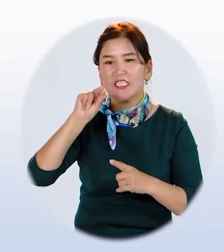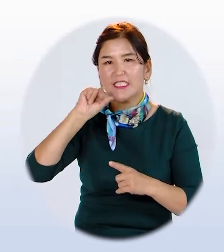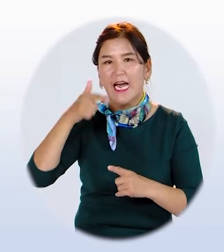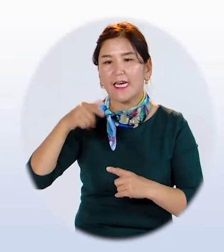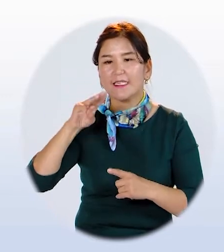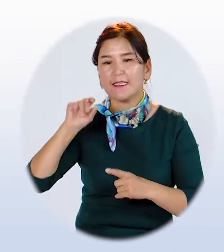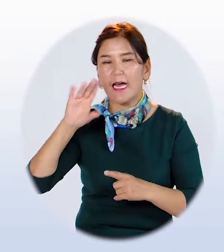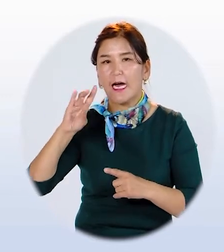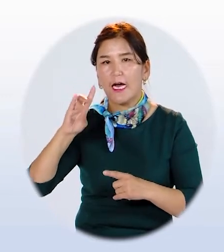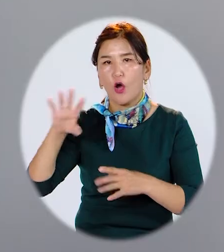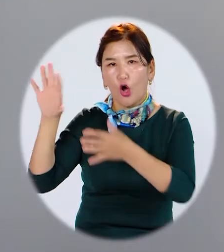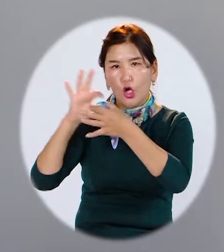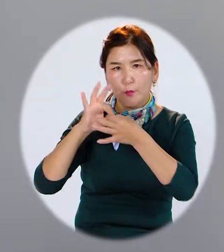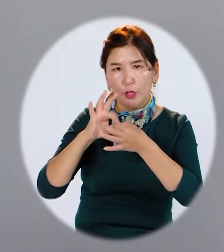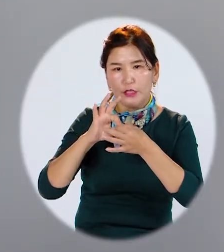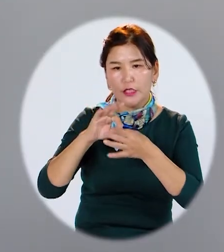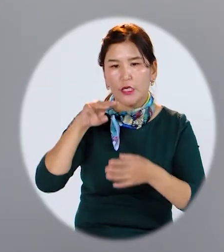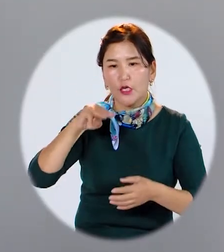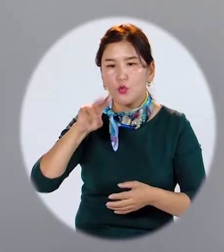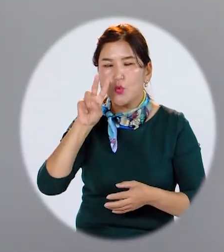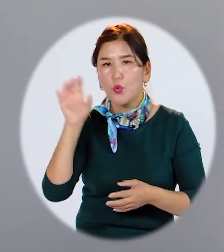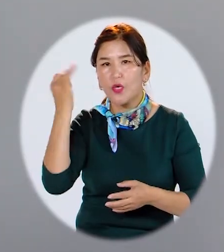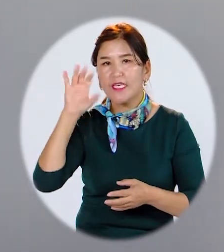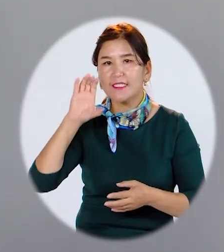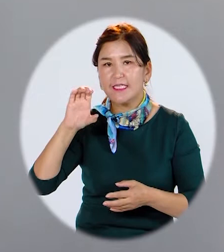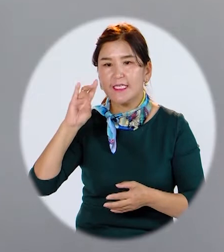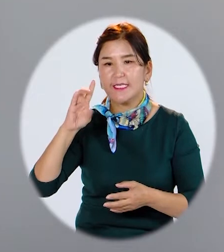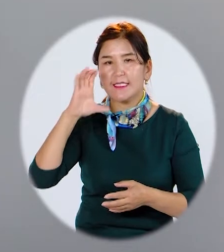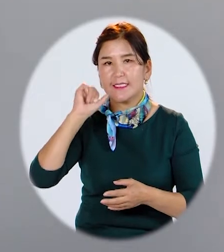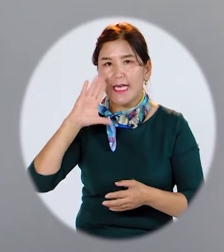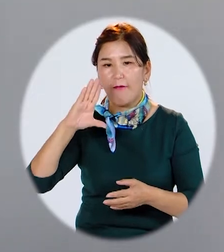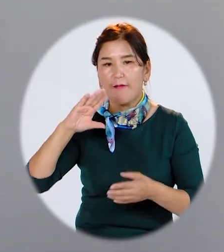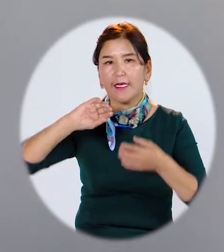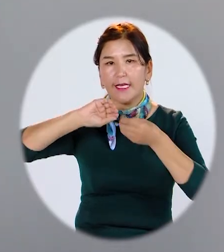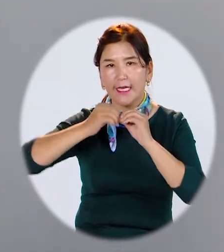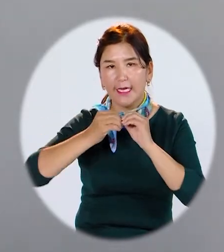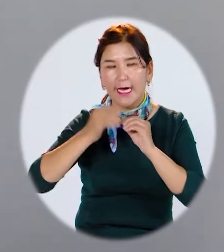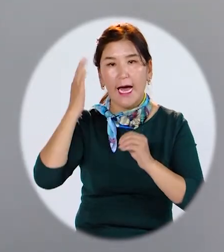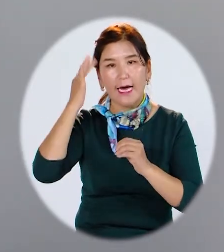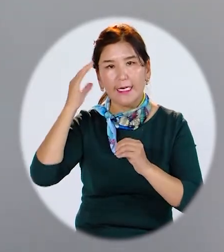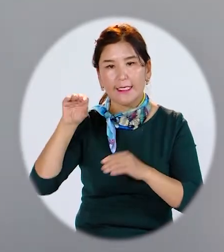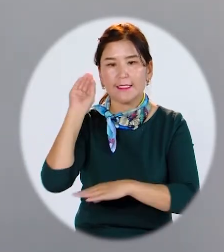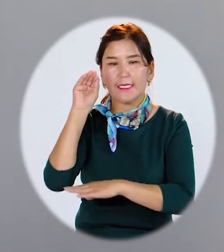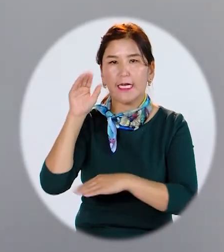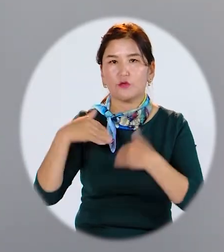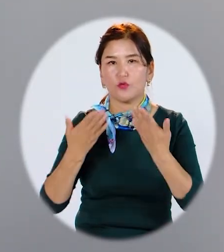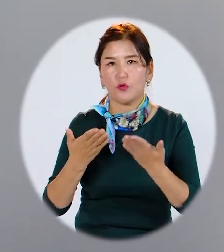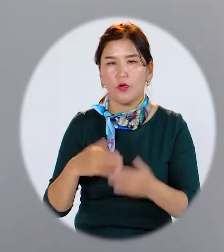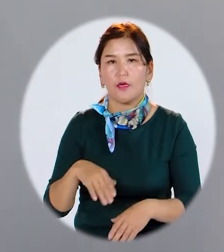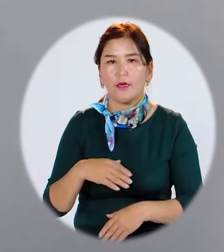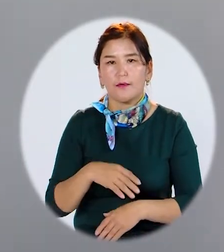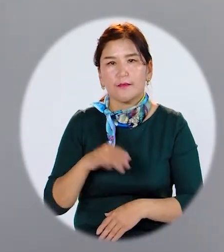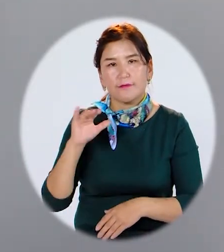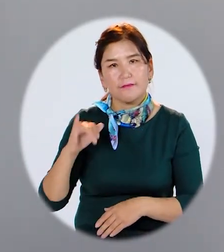түйсэн сав хийхийг заана. Түйсэн савыг модны үсээр хийдэг. Заримдаа хүмүүс түйсэн